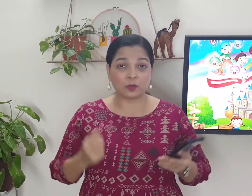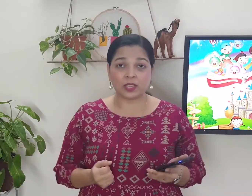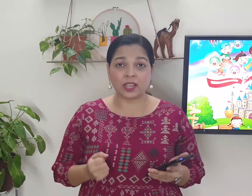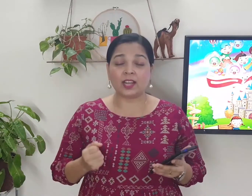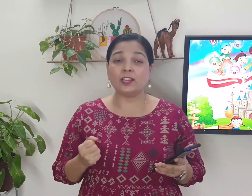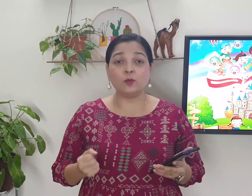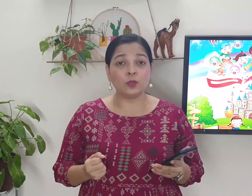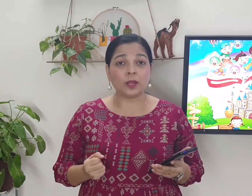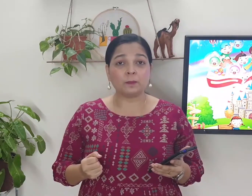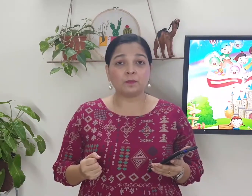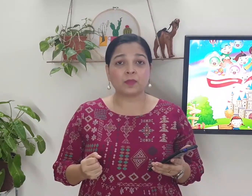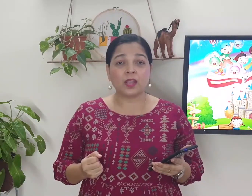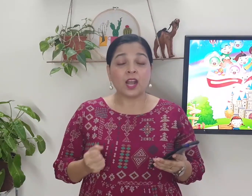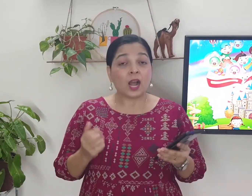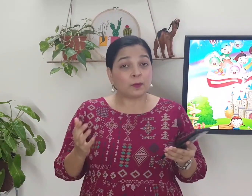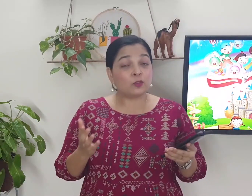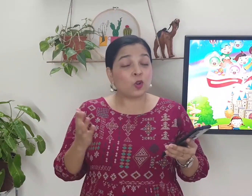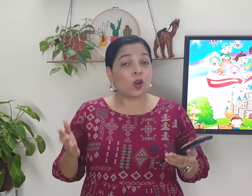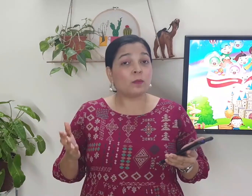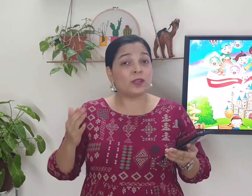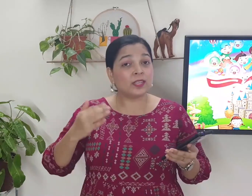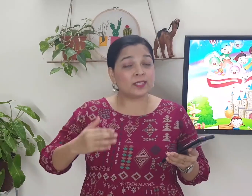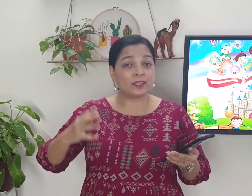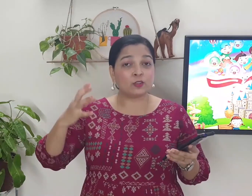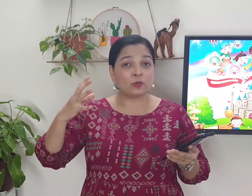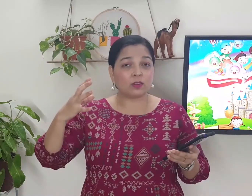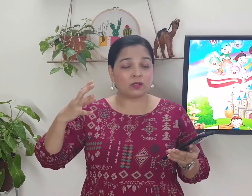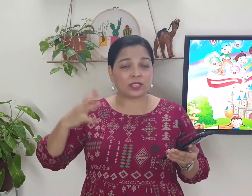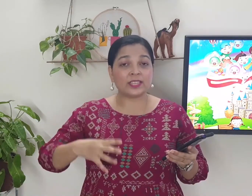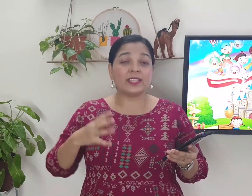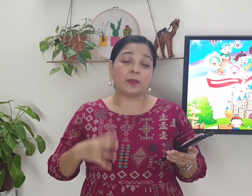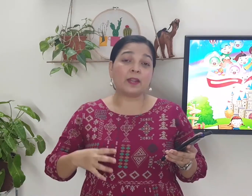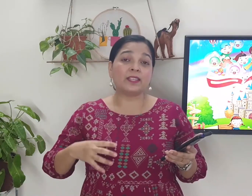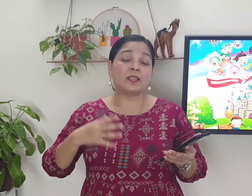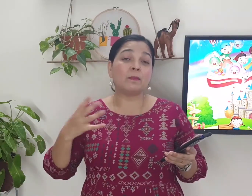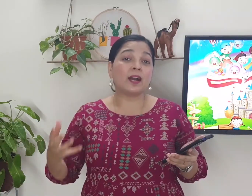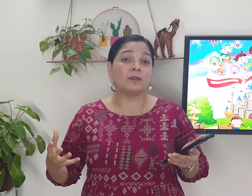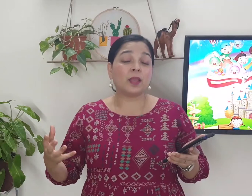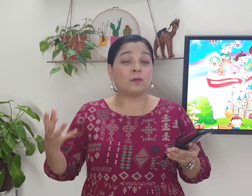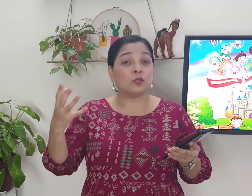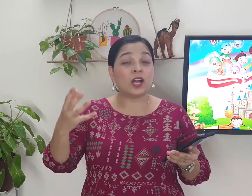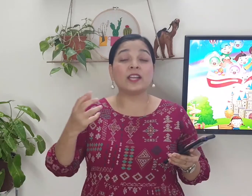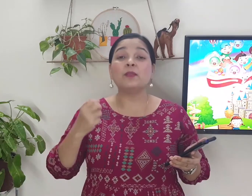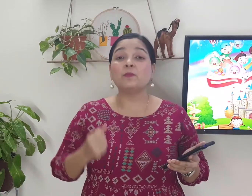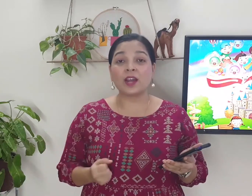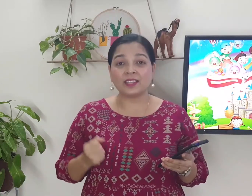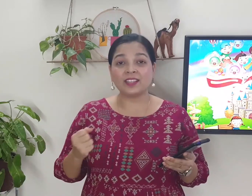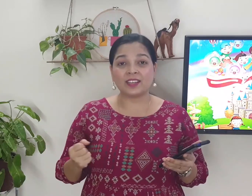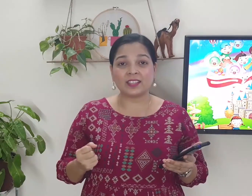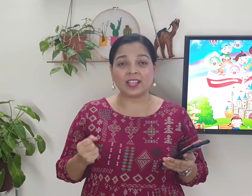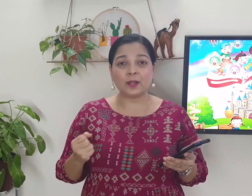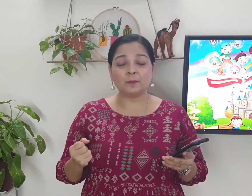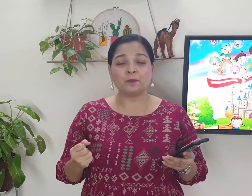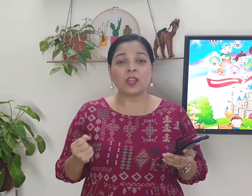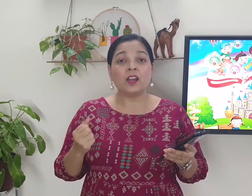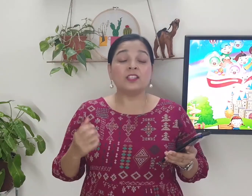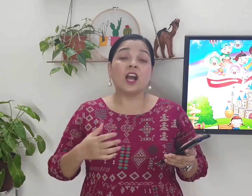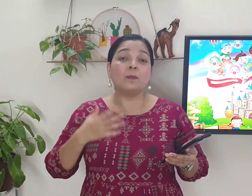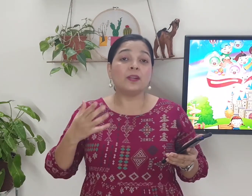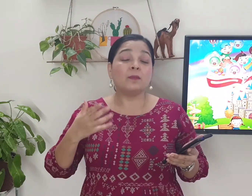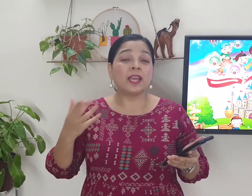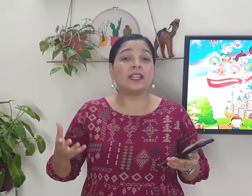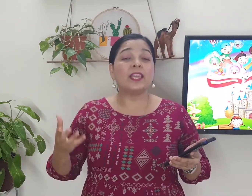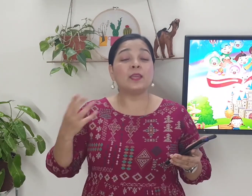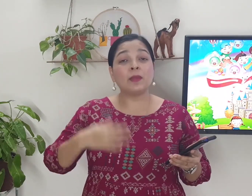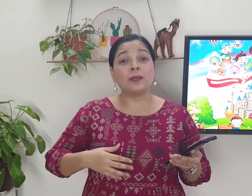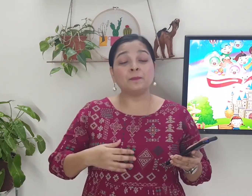करतो. हालेलुया. आपण तारणेची प्रार्थनेबद्दल ऐकले आहे. या सेगमेंट नंतर या सेगमेंट नंतर पुढे आपण ही प्रार्थना